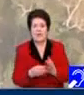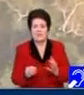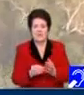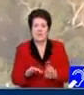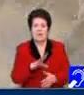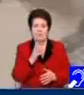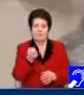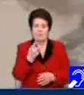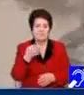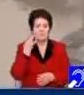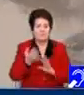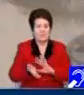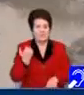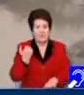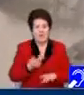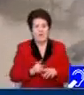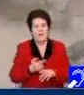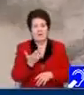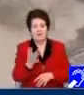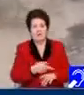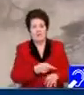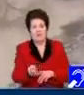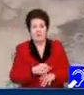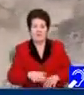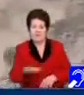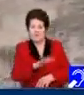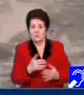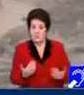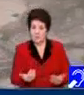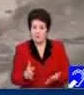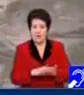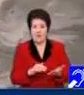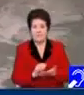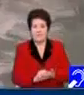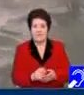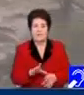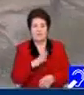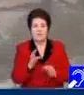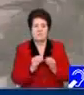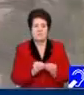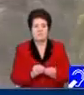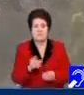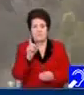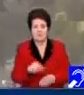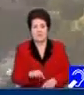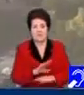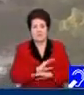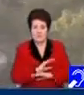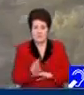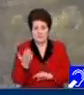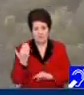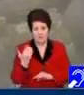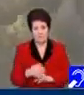loc acum 13 ani, la doar câțiva kilometri de zona afectată acum, iar bilanțul de atunci a fost de 10 persoane decedate.